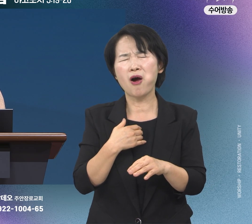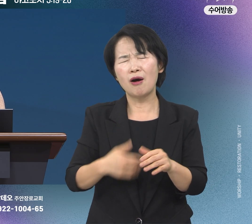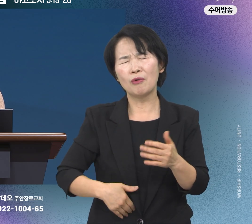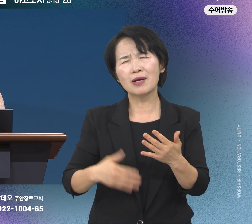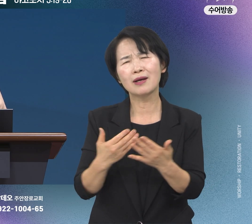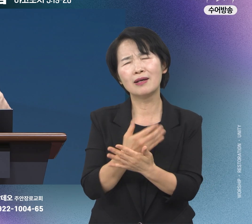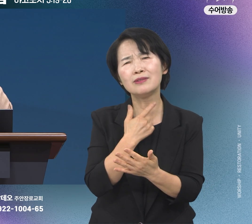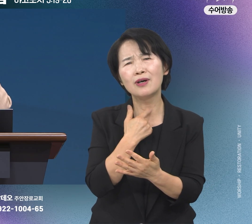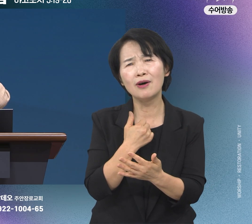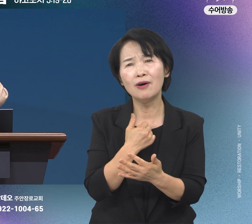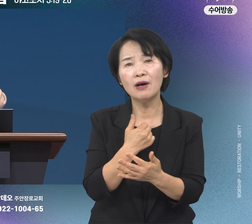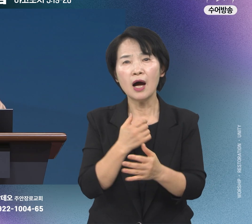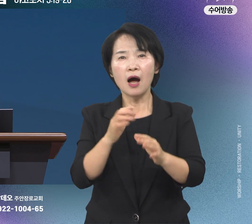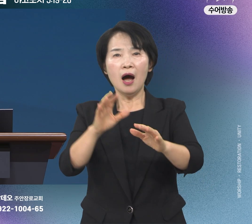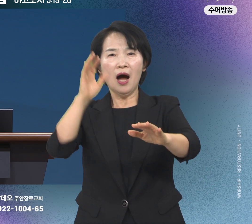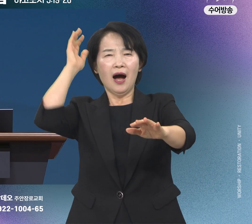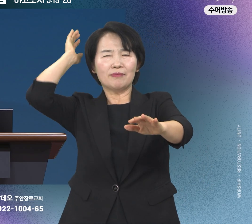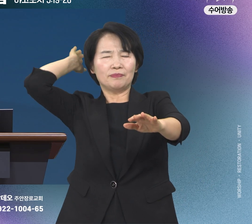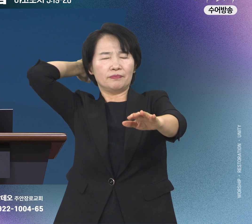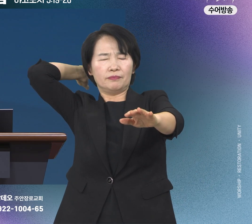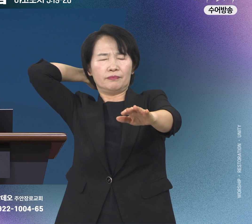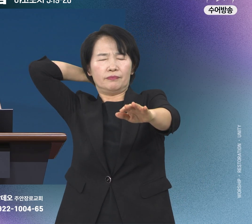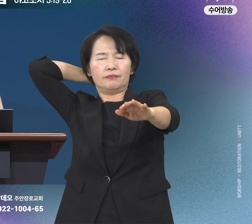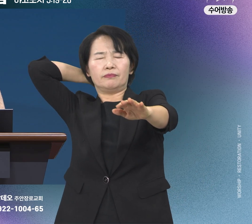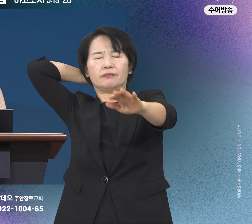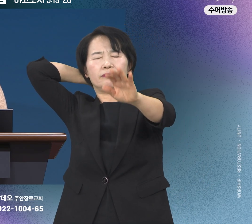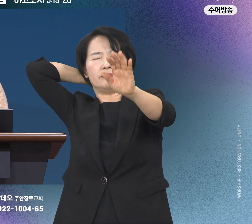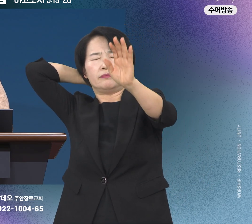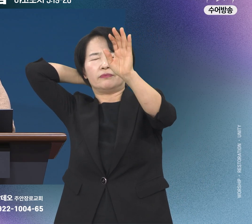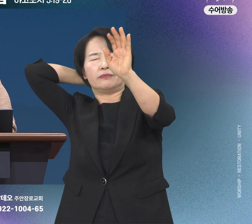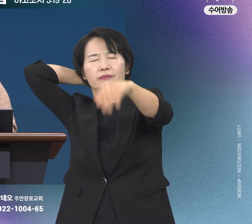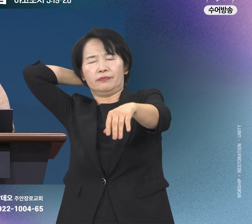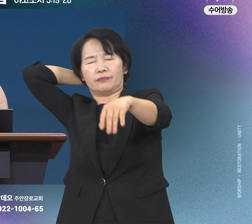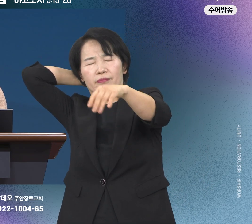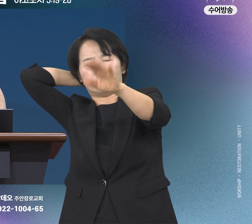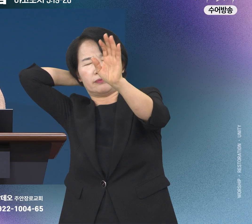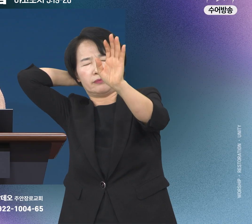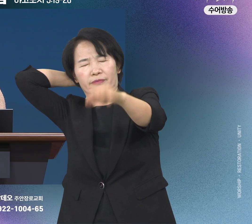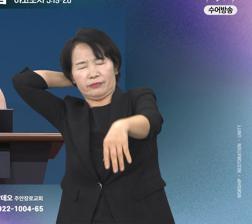엄마 아빠는 너 그럴 줄 알았어 하시는데